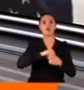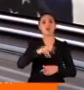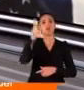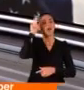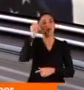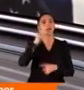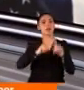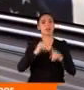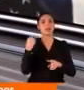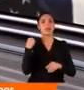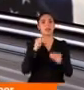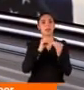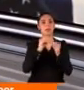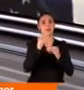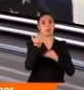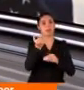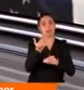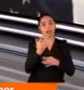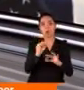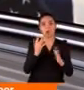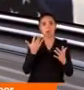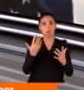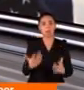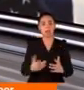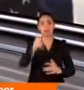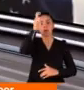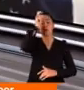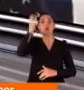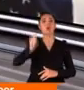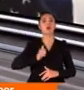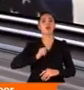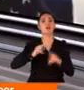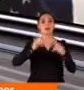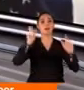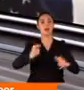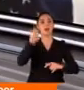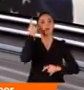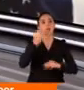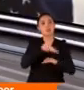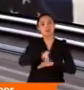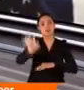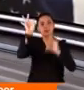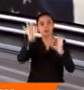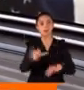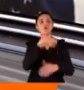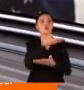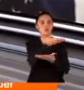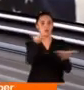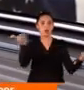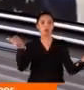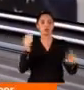Amerikan siyasetinde yeni krizlerin kapıda olduğunun bir işareti aslında. Türk askeri Kabil'den dün itibariyle ayrılmaya başladı